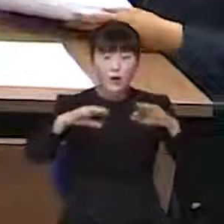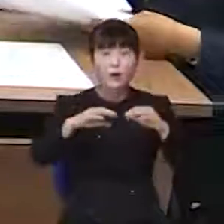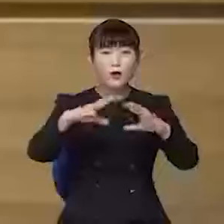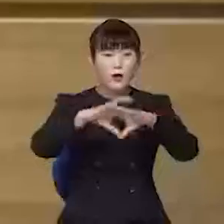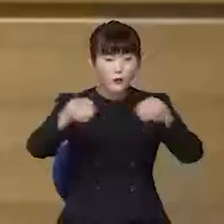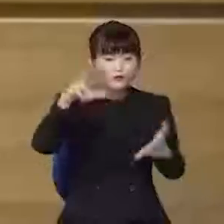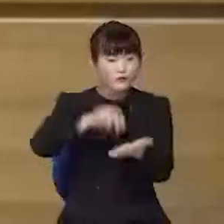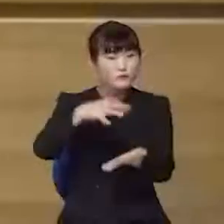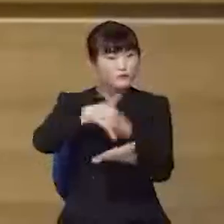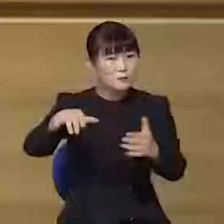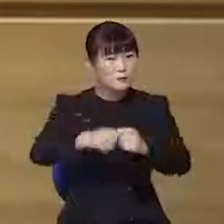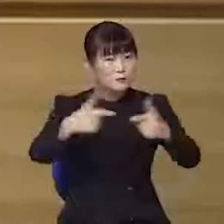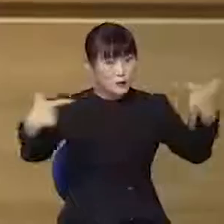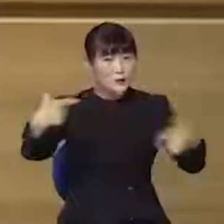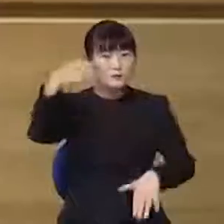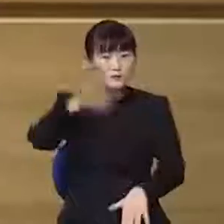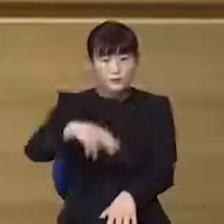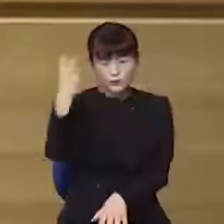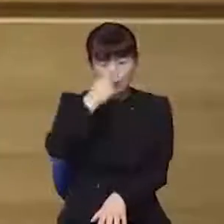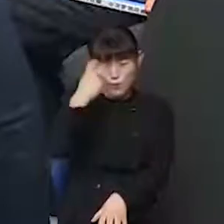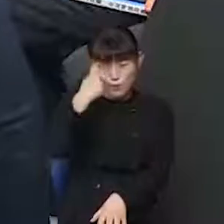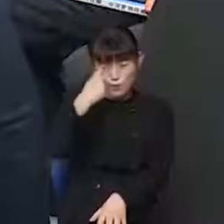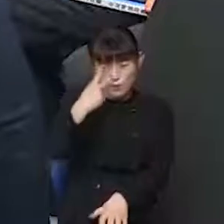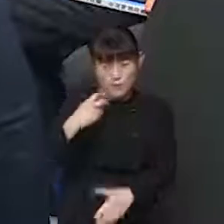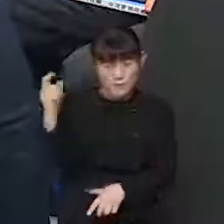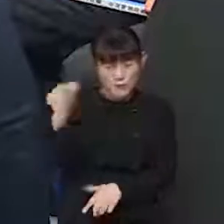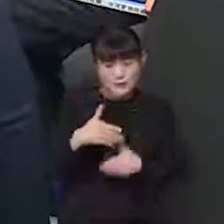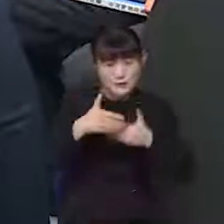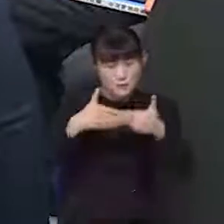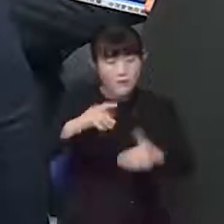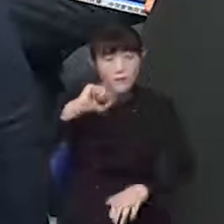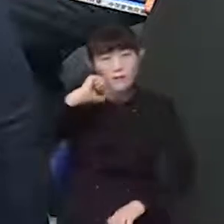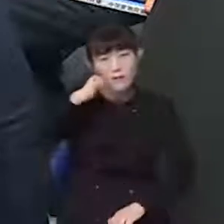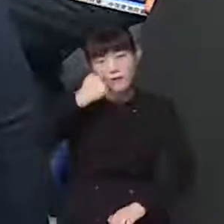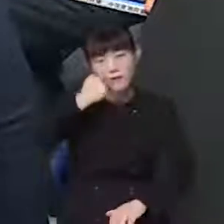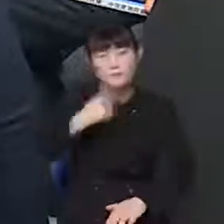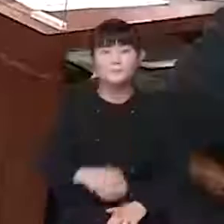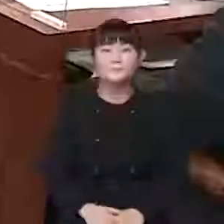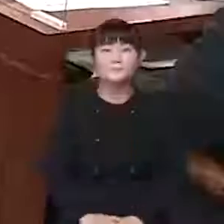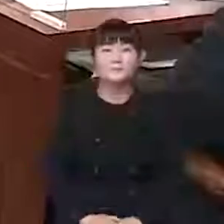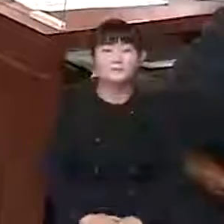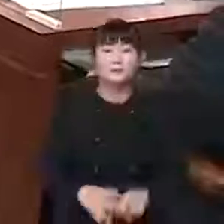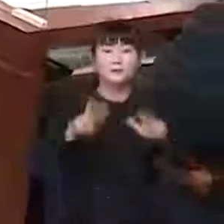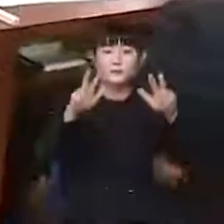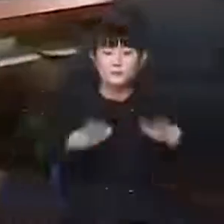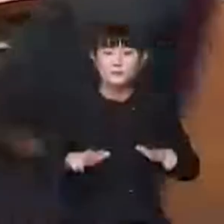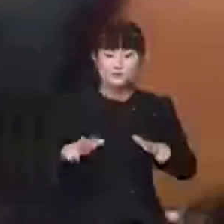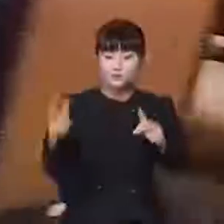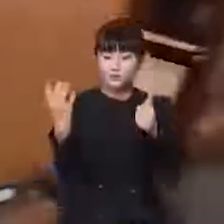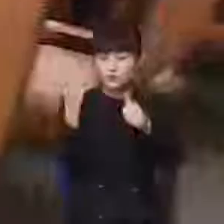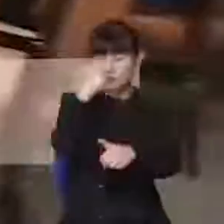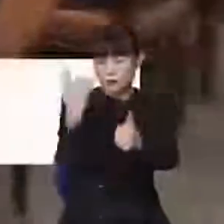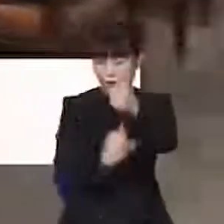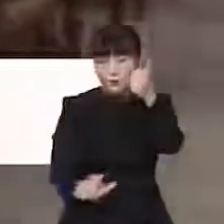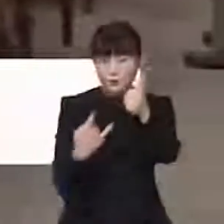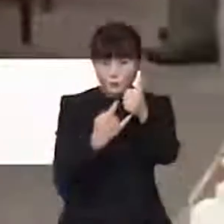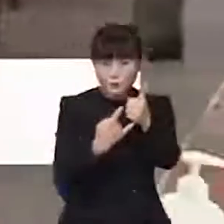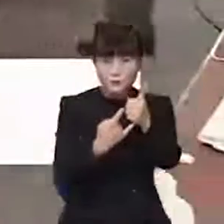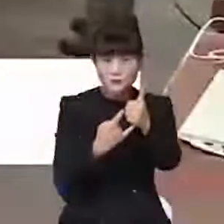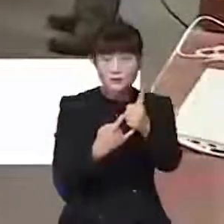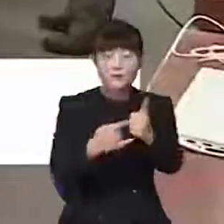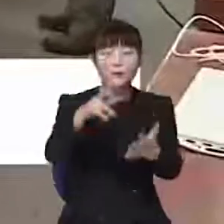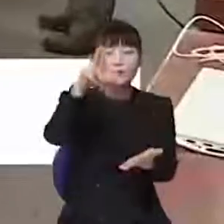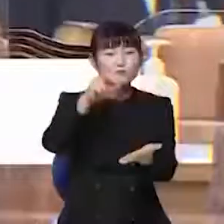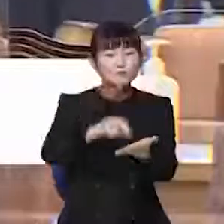과제는 늘어나고 있지만 조사는 좀처럼 속도가 붙지 못하고 있습니다. 현재 조사위가 직권 조사 중인